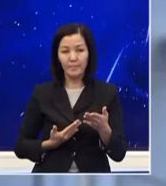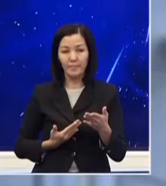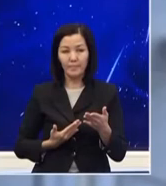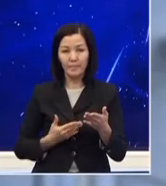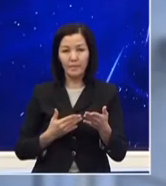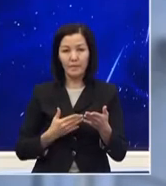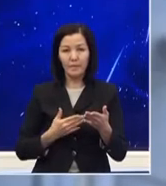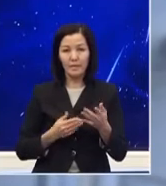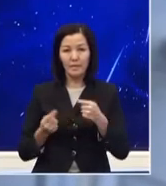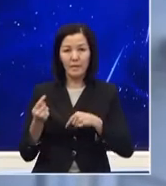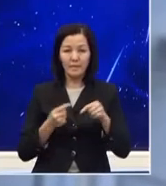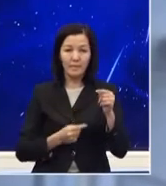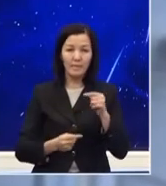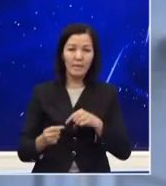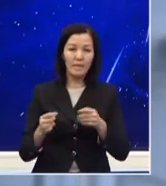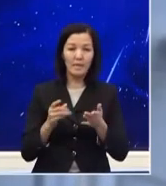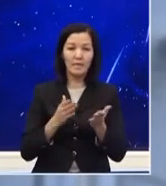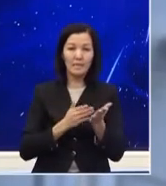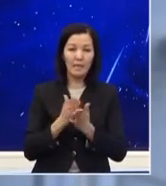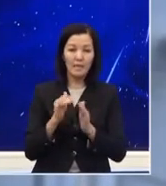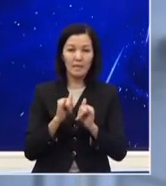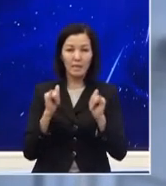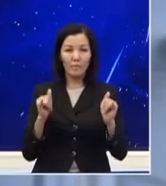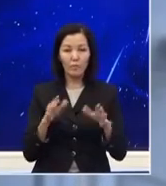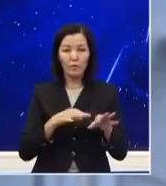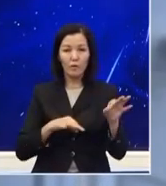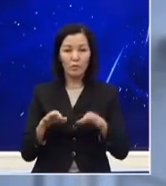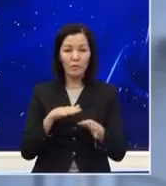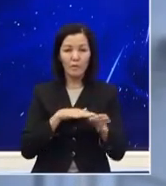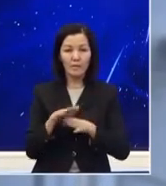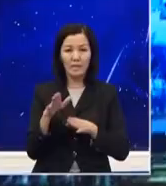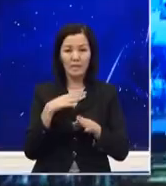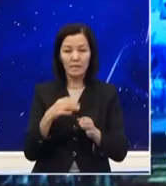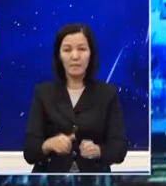социальный предпринимательство дейміз ғой, сол саласында талай жобаларды іске асырдық.